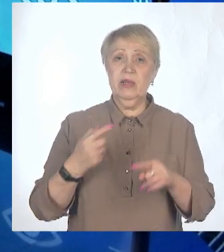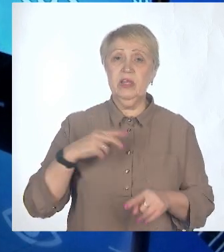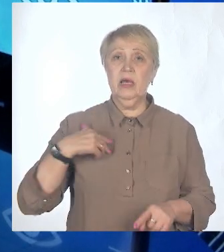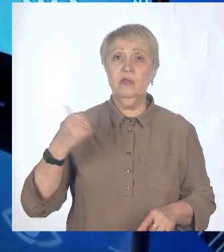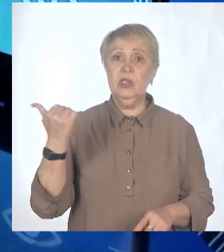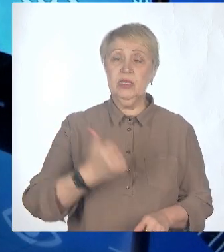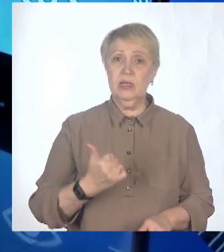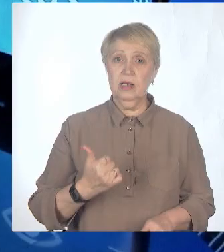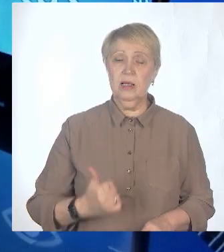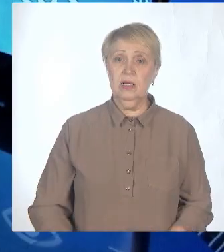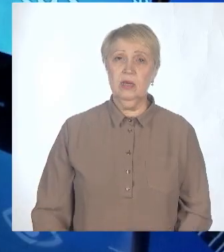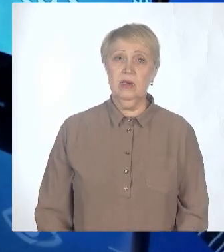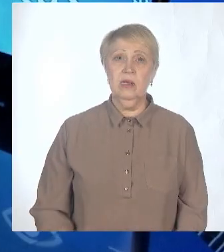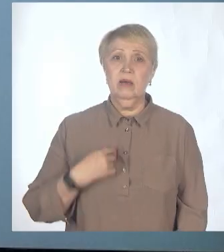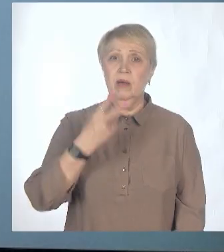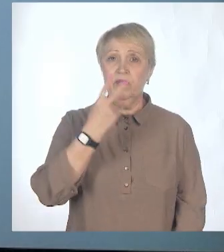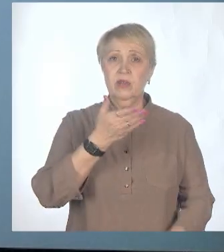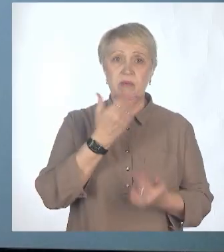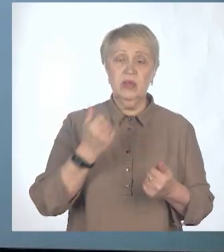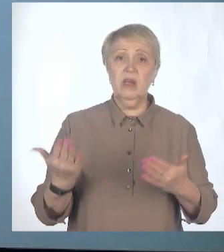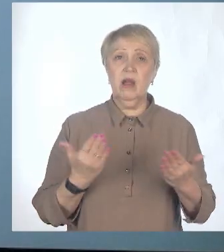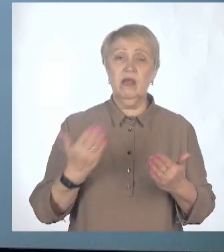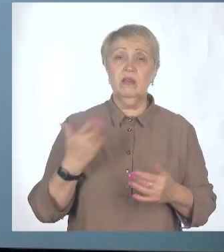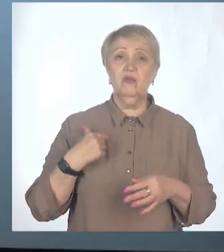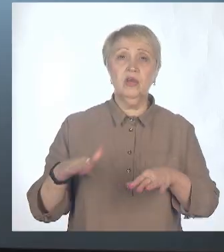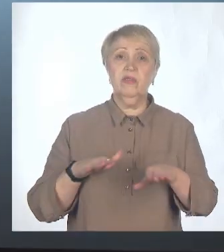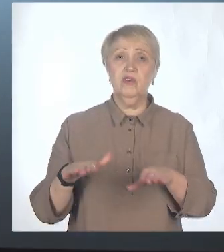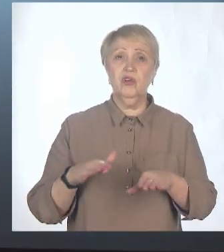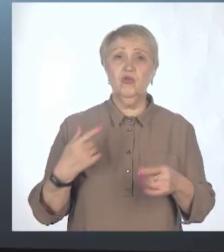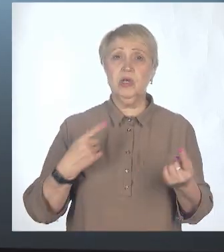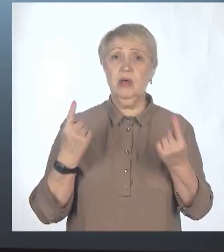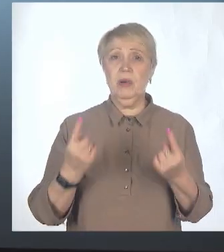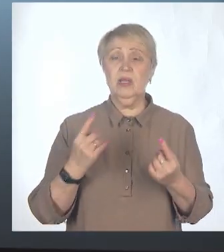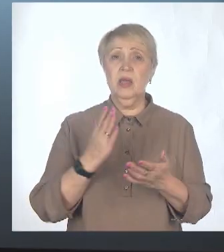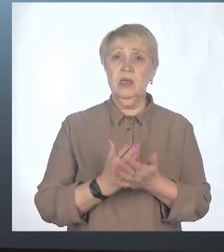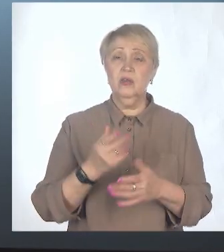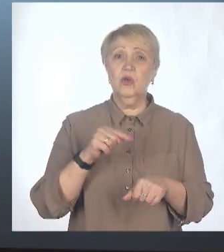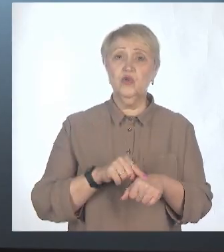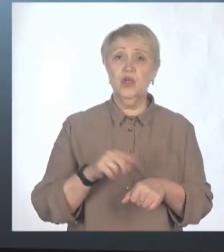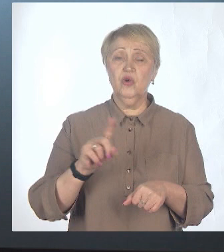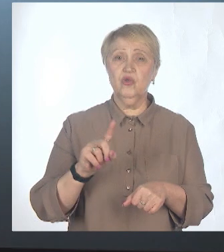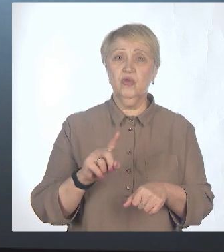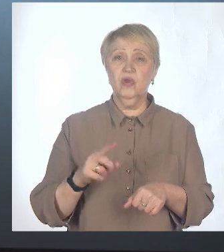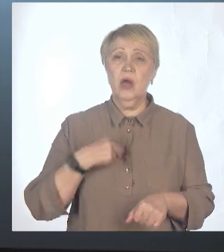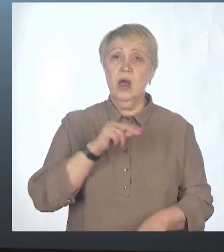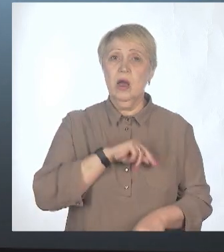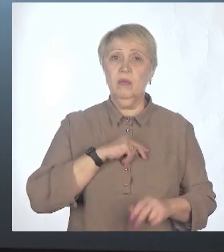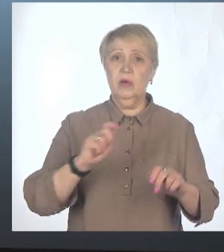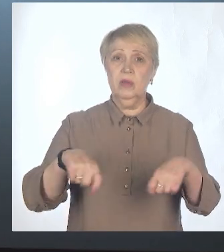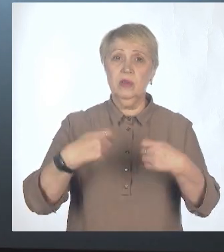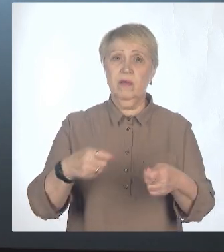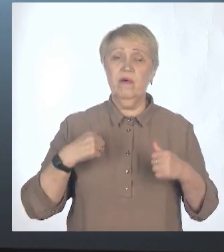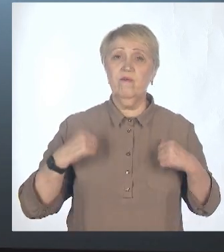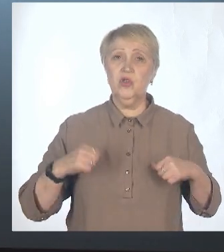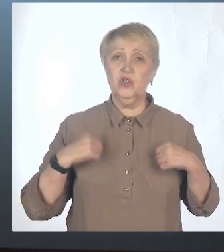пока не видим каких-то особых движений со стороны работодателей глобальных. Да, есть ощущение, что работодатели